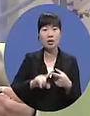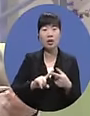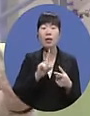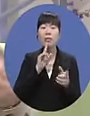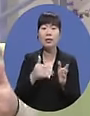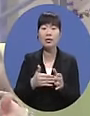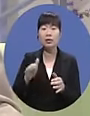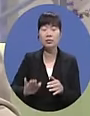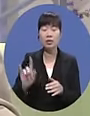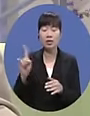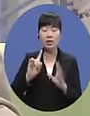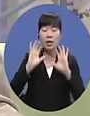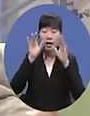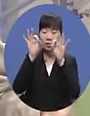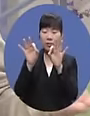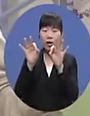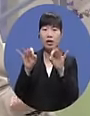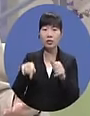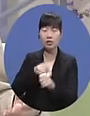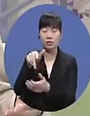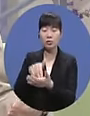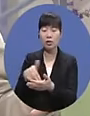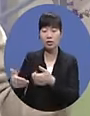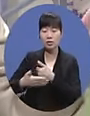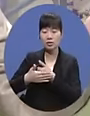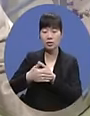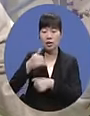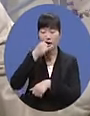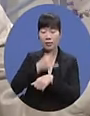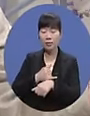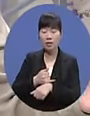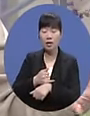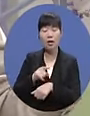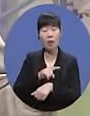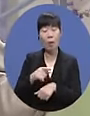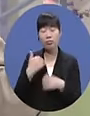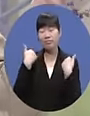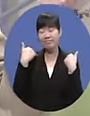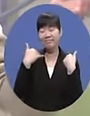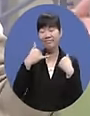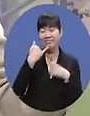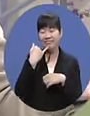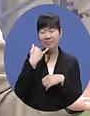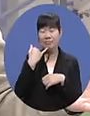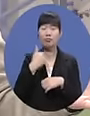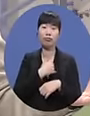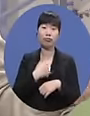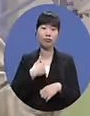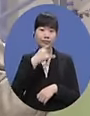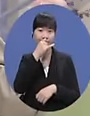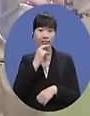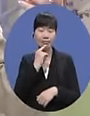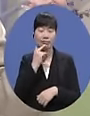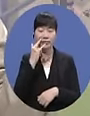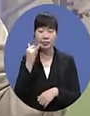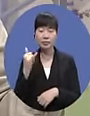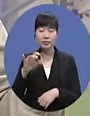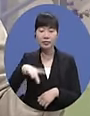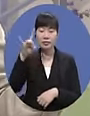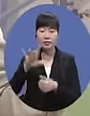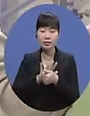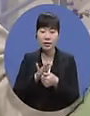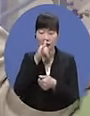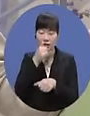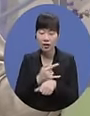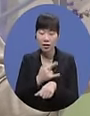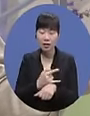해줘야 되는데 어떤 아이들은 주변에 칭찬도 해요. 얘는 너무 조숙하고요. 좀 아이가 의젓하고요. 네. 부모를 먼저